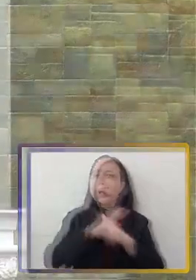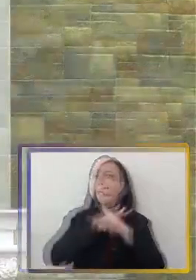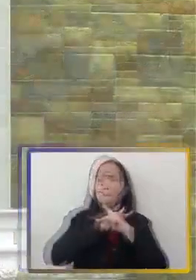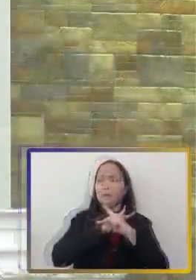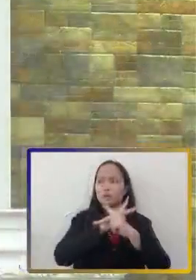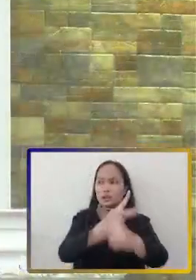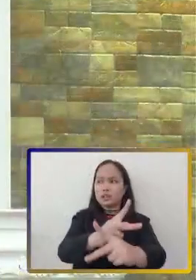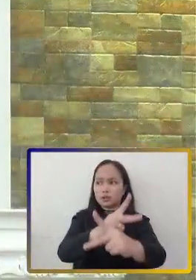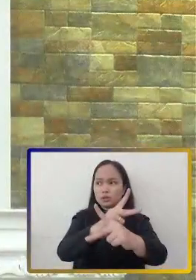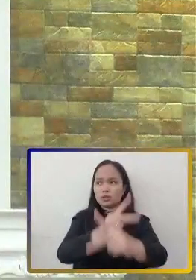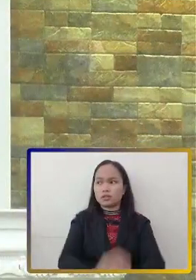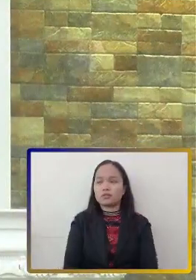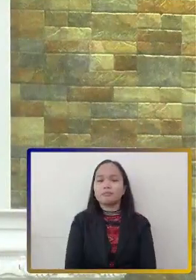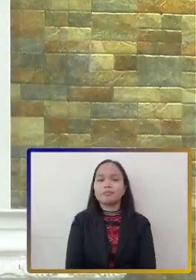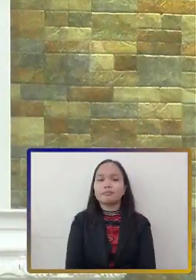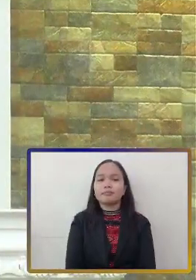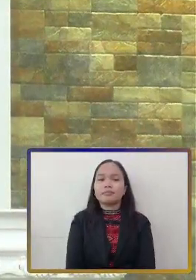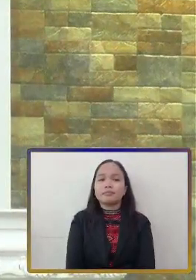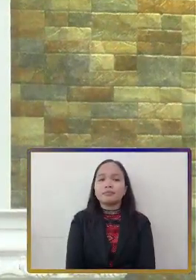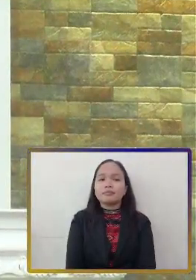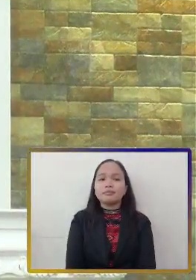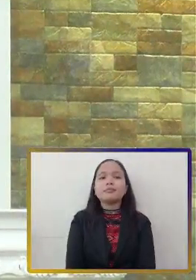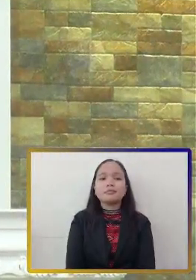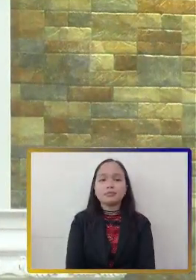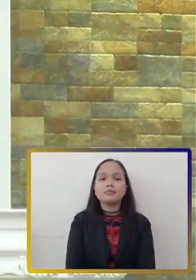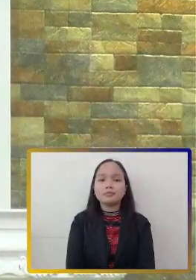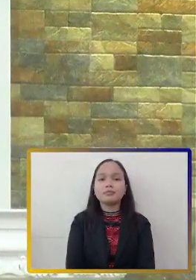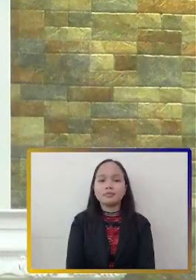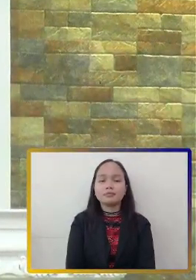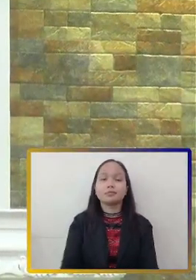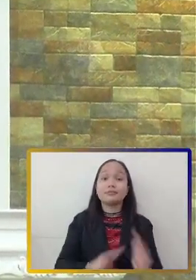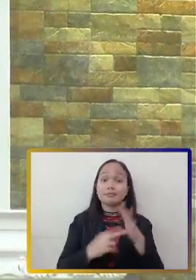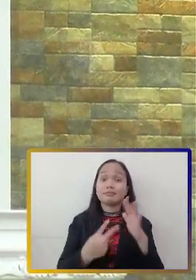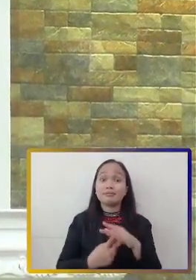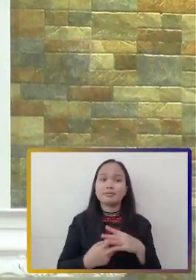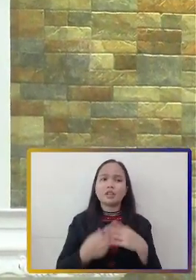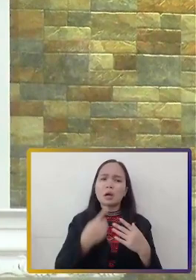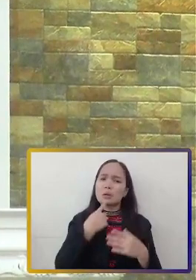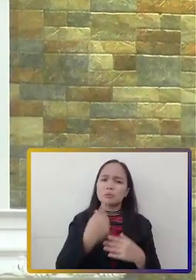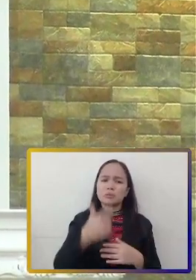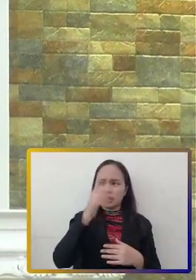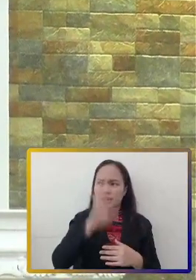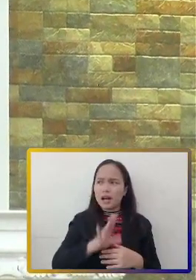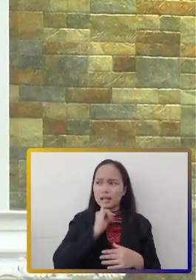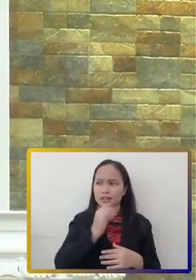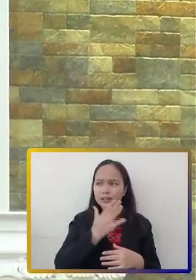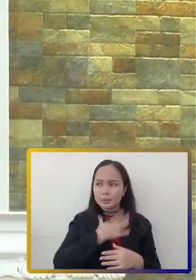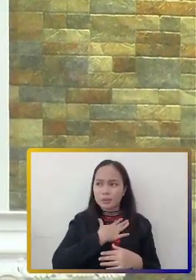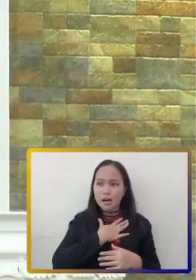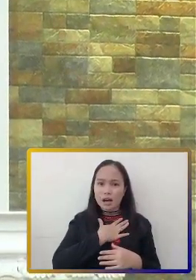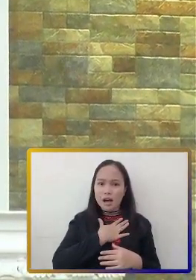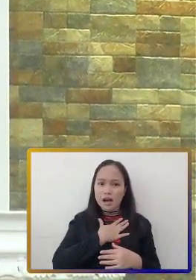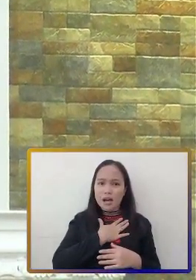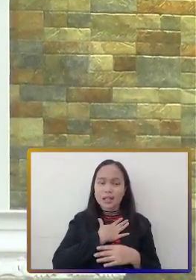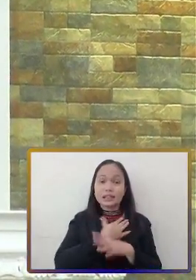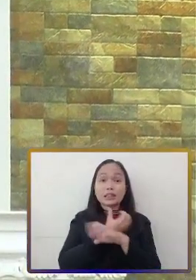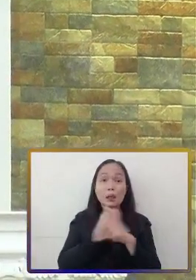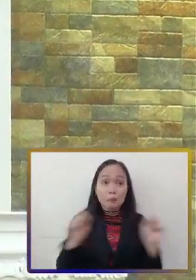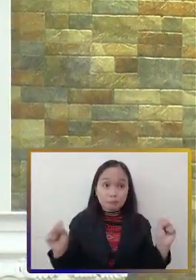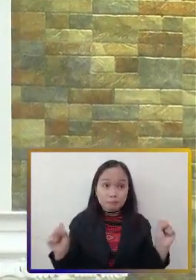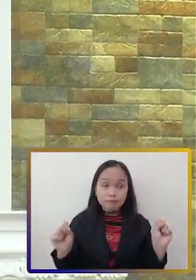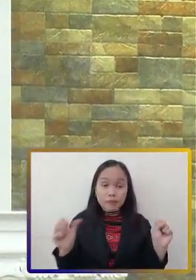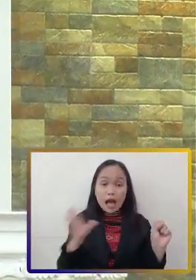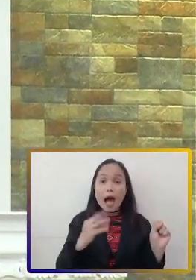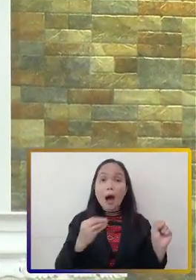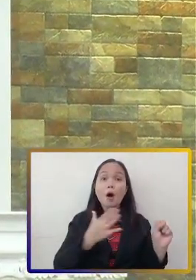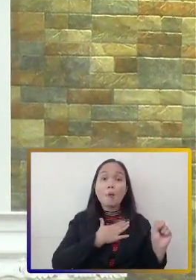Alright? A protection. Napaganda. Sabi ni David, God is my refuge and my